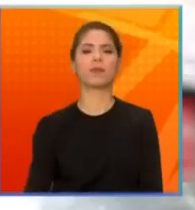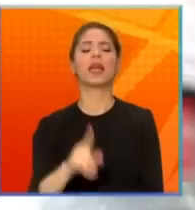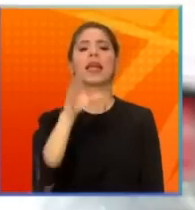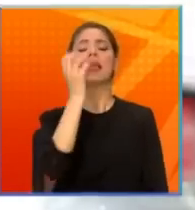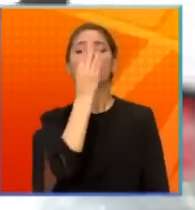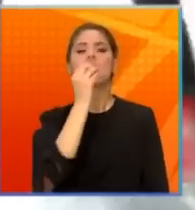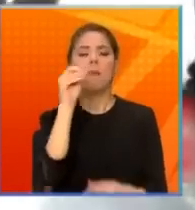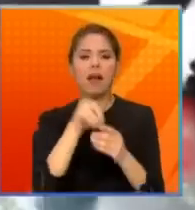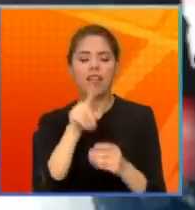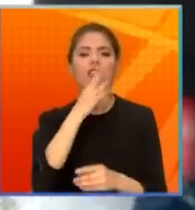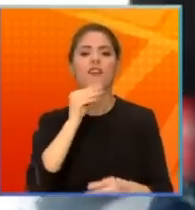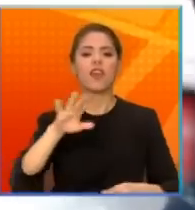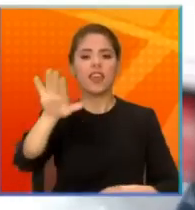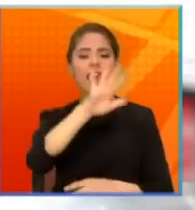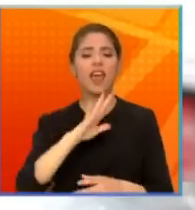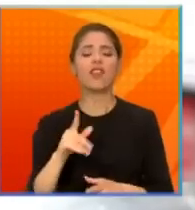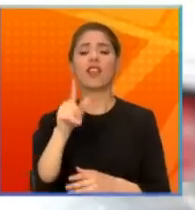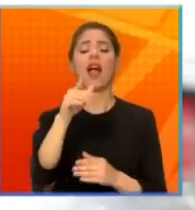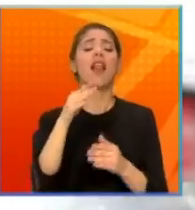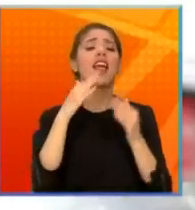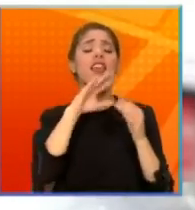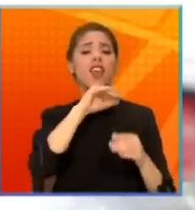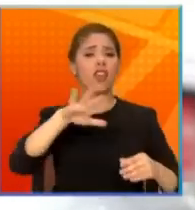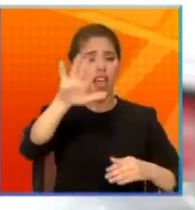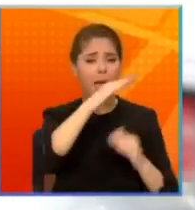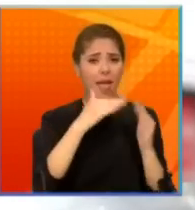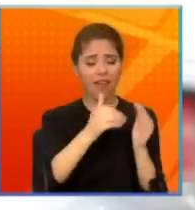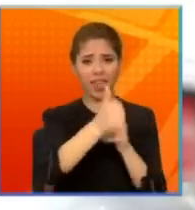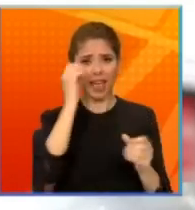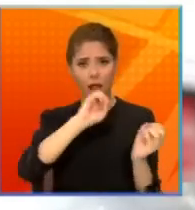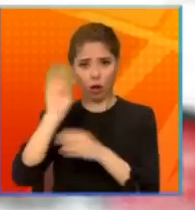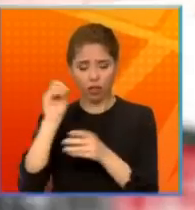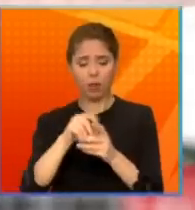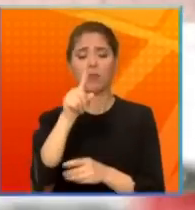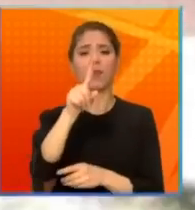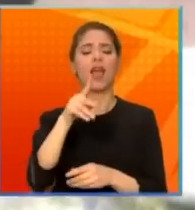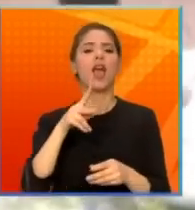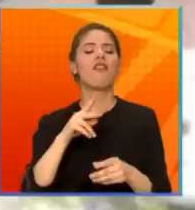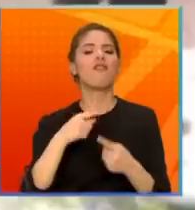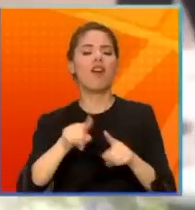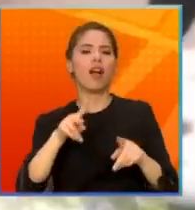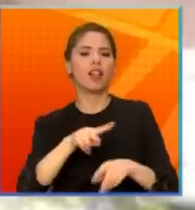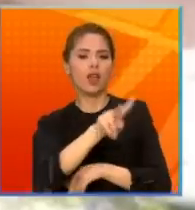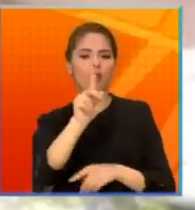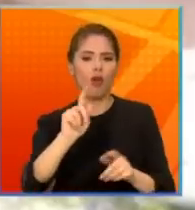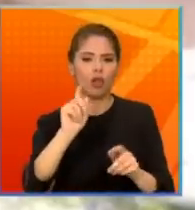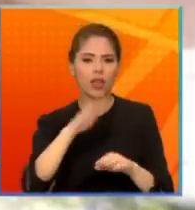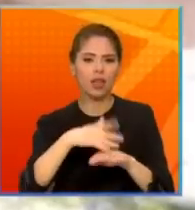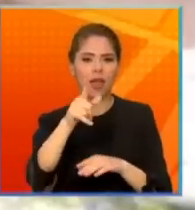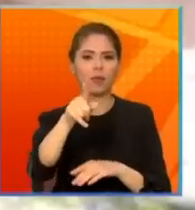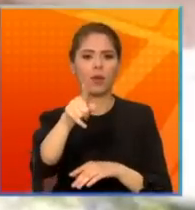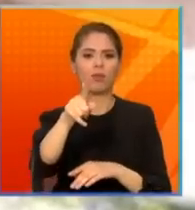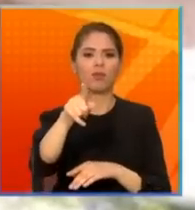Isparta'da ise gençler dışarı çıkan yaşlıları evlerine geri göndermek için ilginç bir yönteme başvurdu. Pencerelerinden